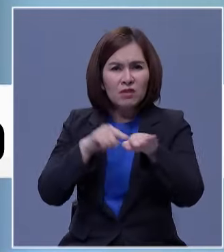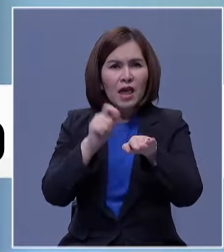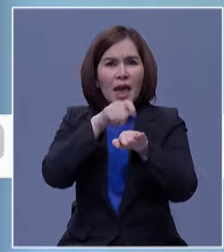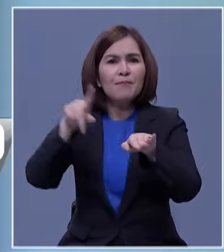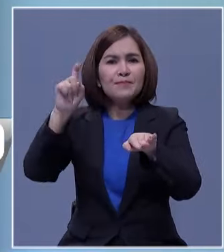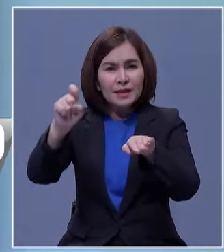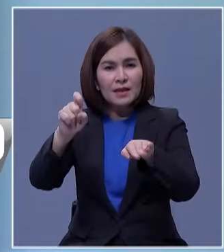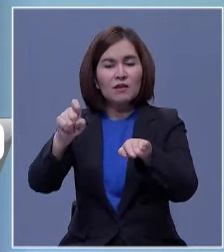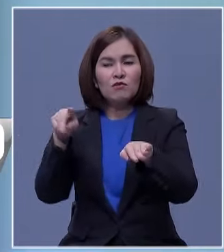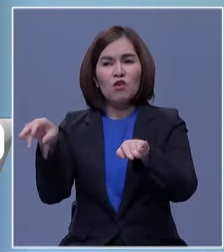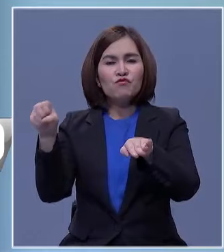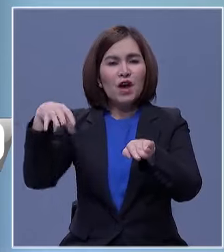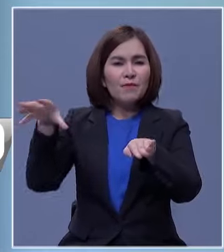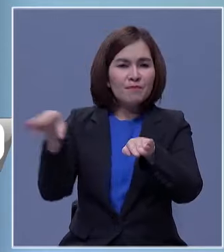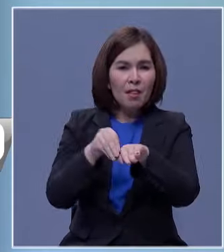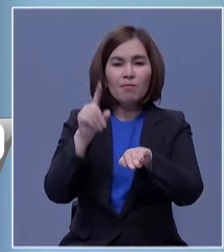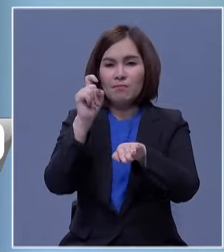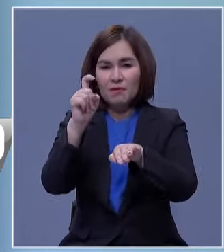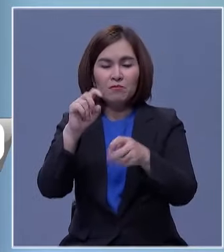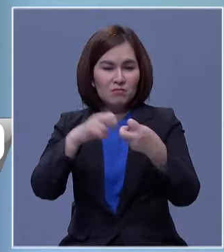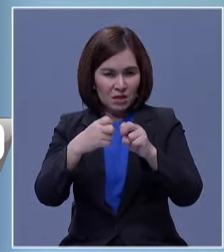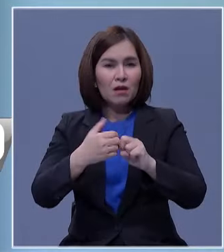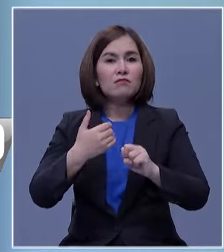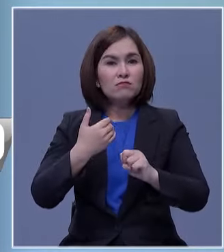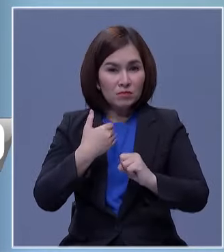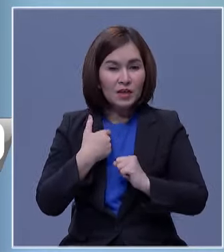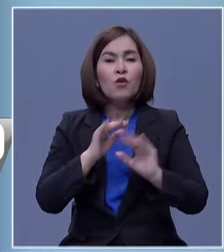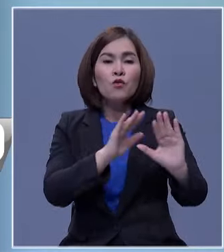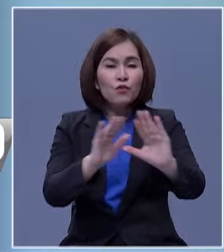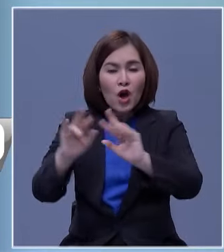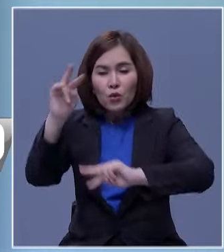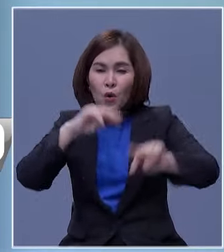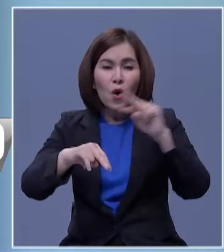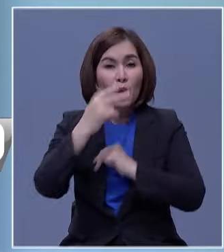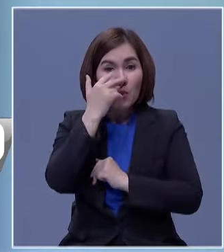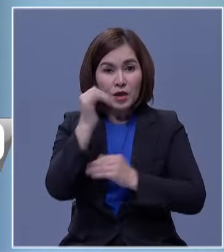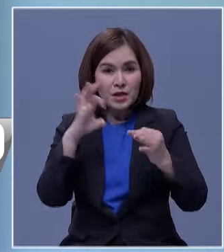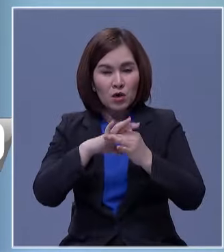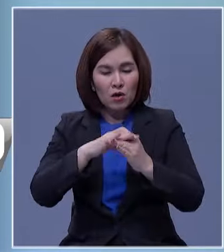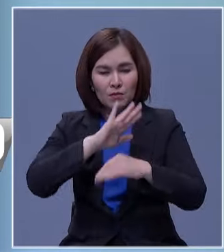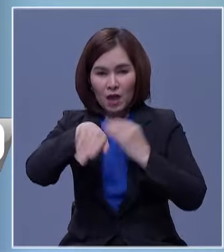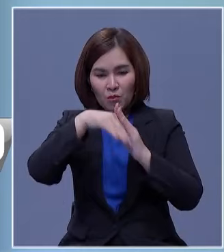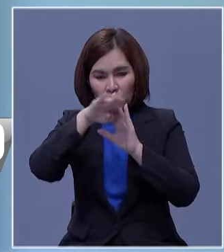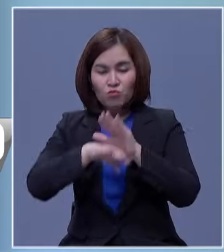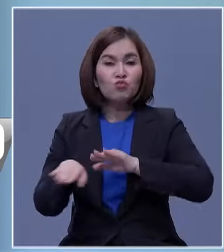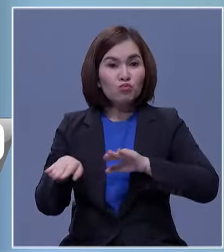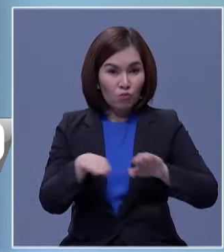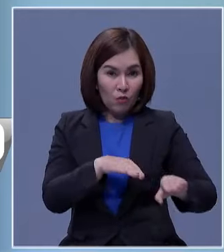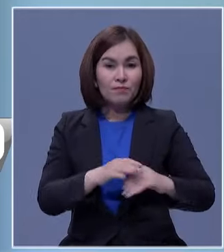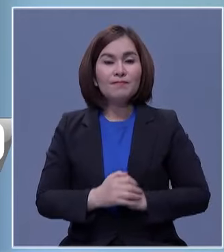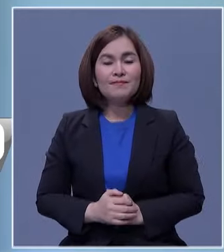เสียไม่สามารถชาร์จไฟได้ก็มีเหมือนกันนะครับเพราะฉะนั้นอ่ะตรวจสอบดูเรื่องของความพร้อมด้วยนะครับค่ะคุณผู้ชม